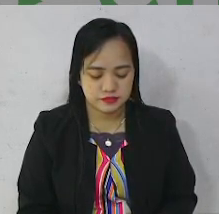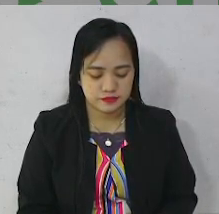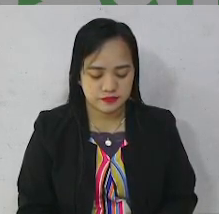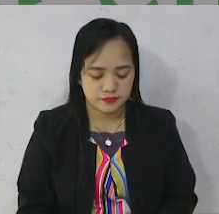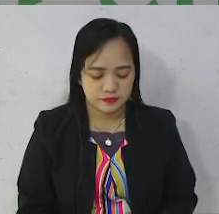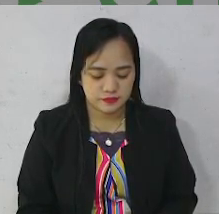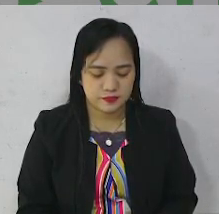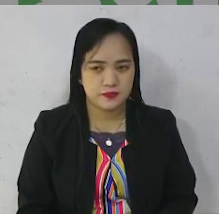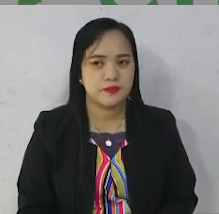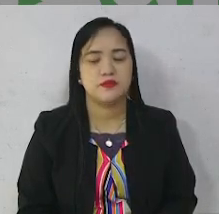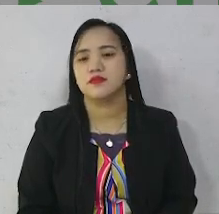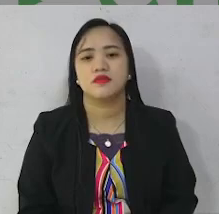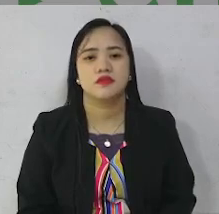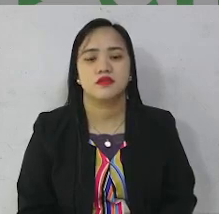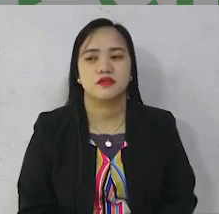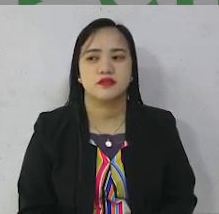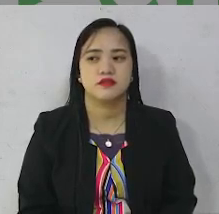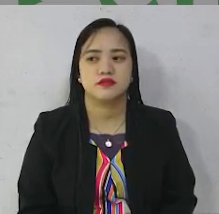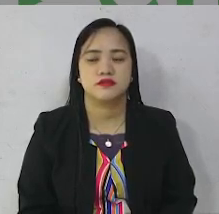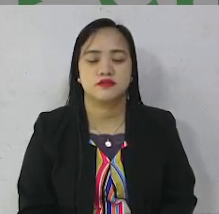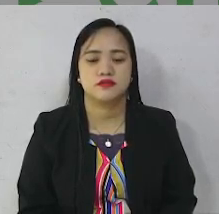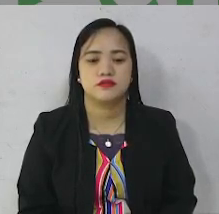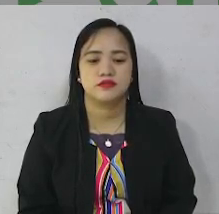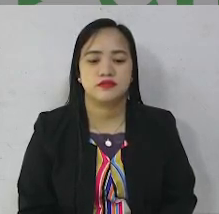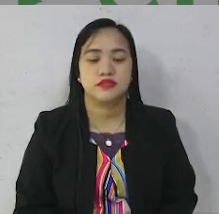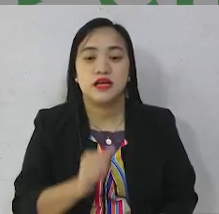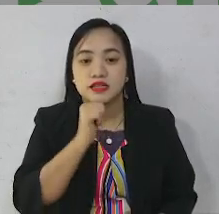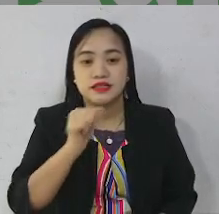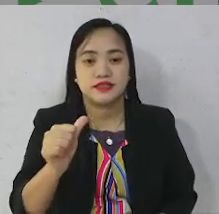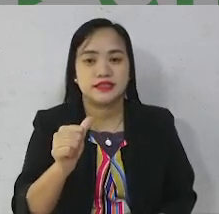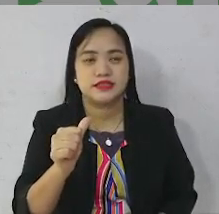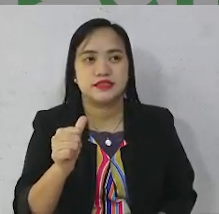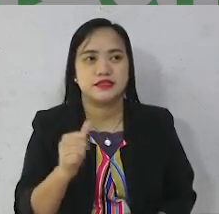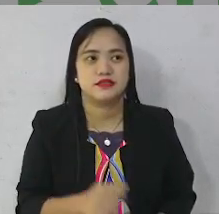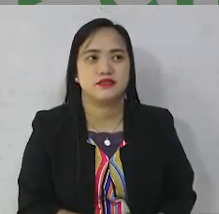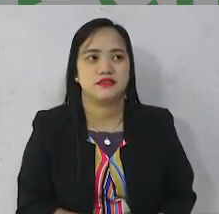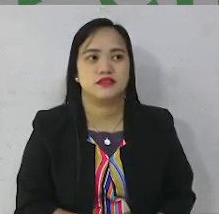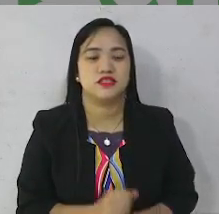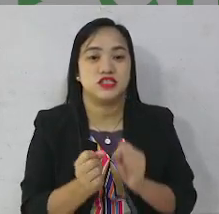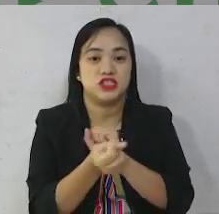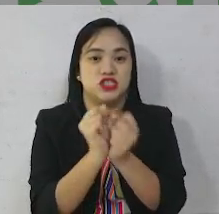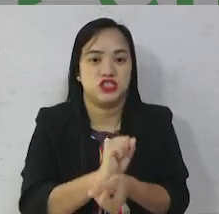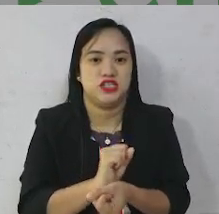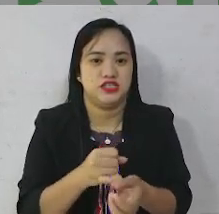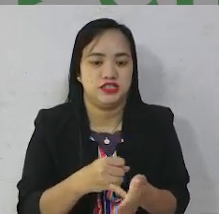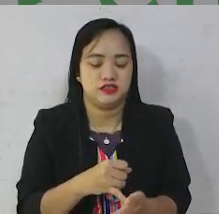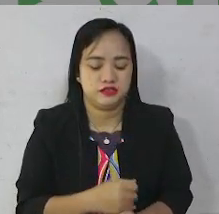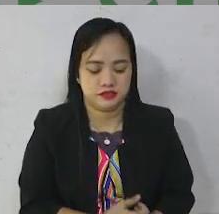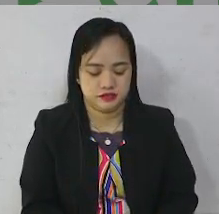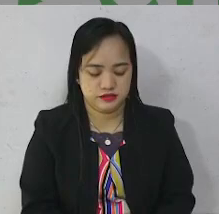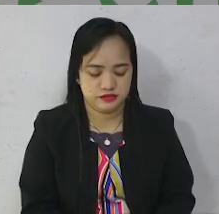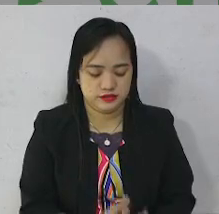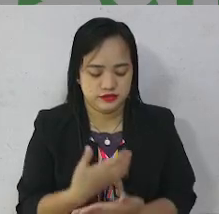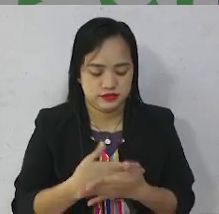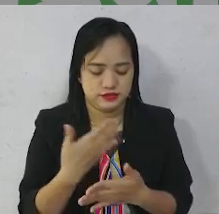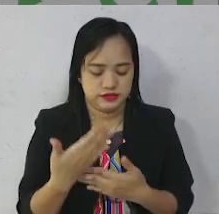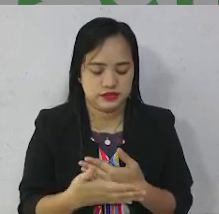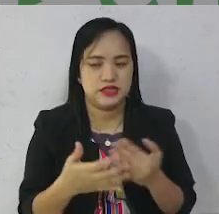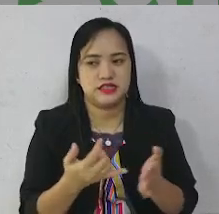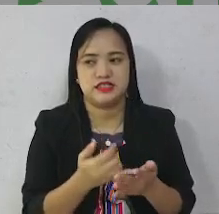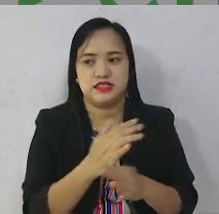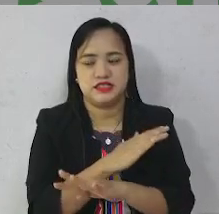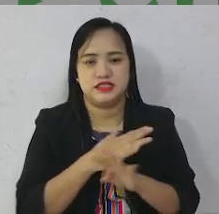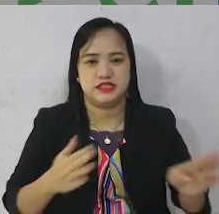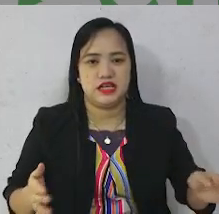tutubuan niya Hindi niya naman babaguhin yon Oo mm Okay Hindi po makukuha sa